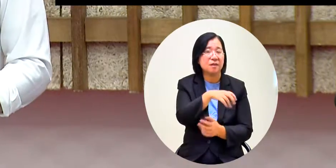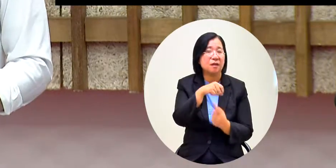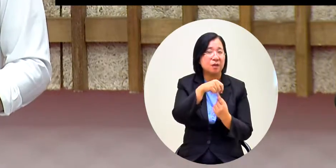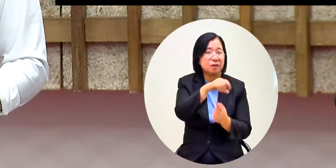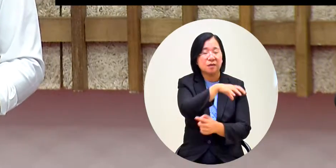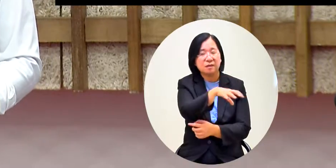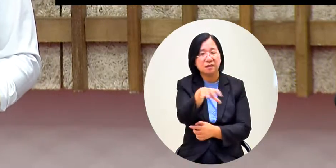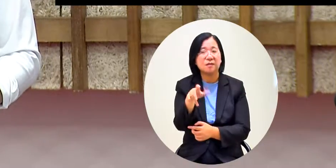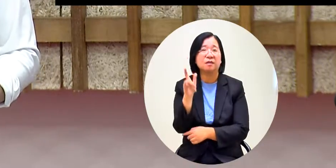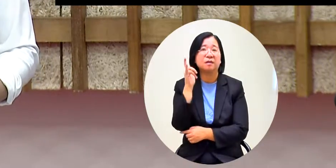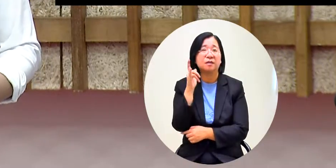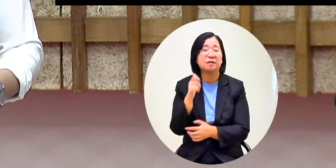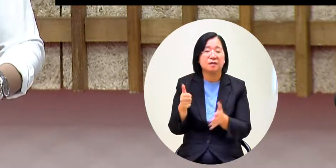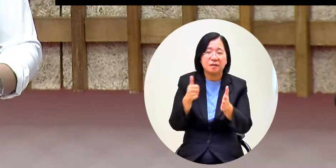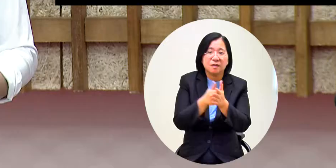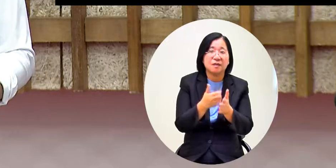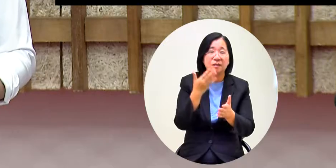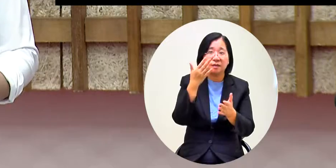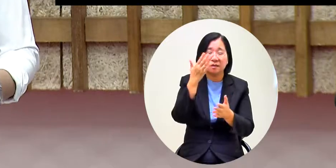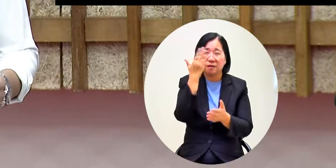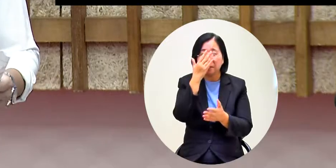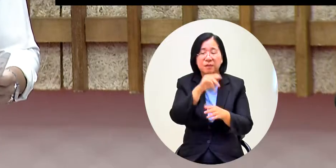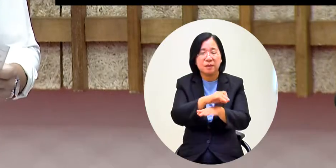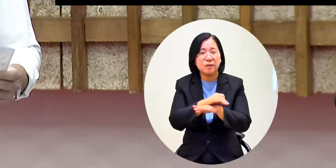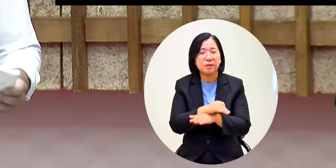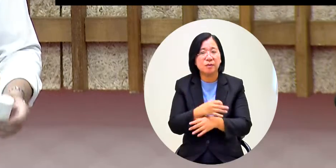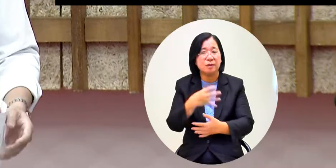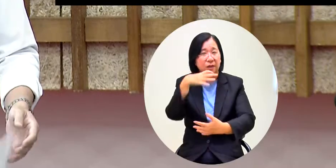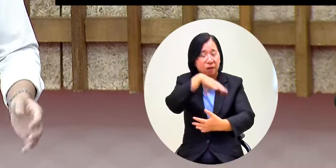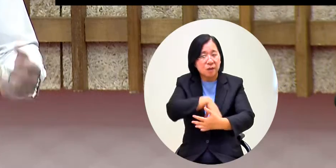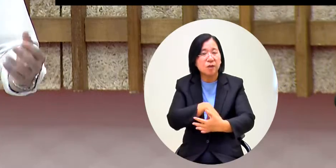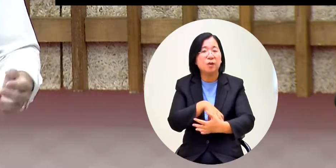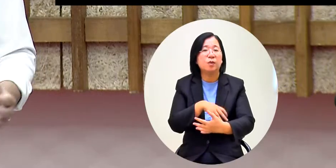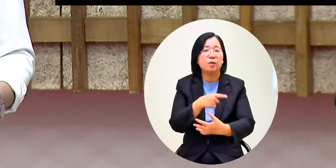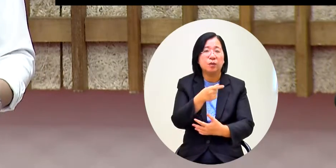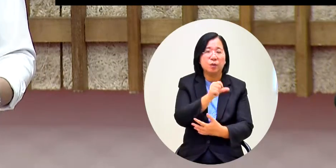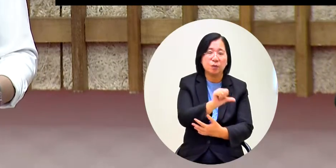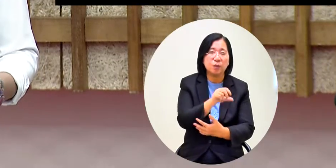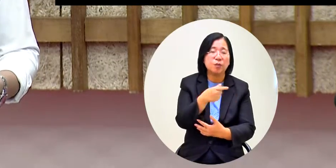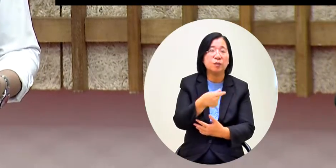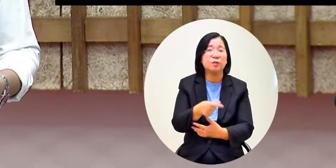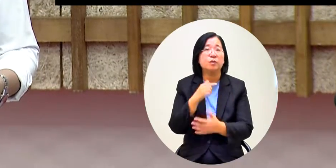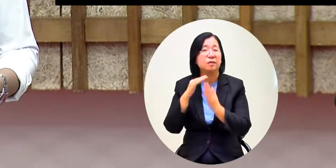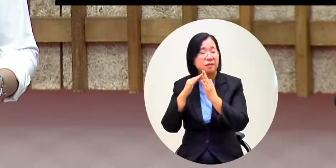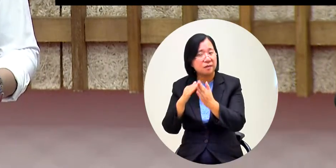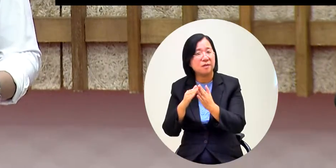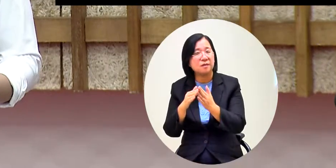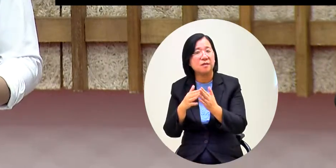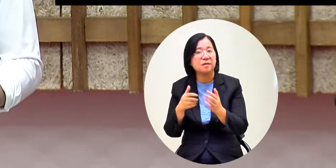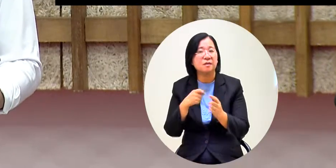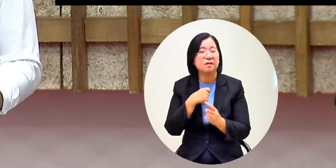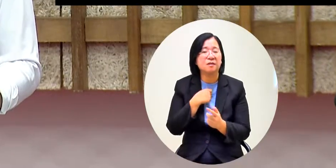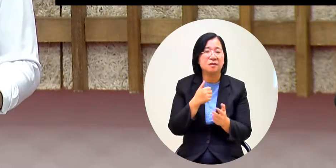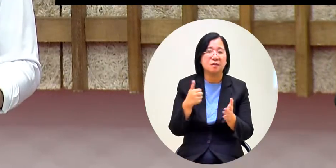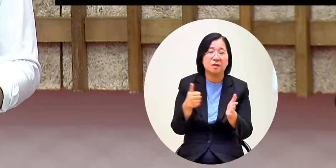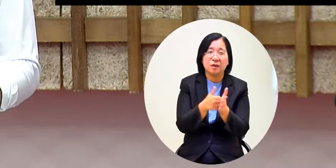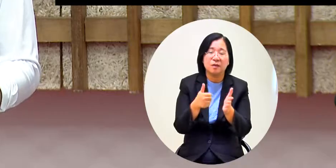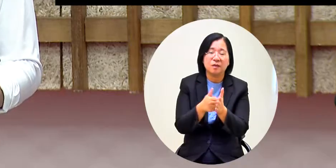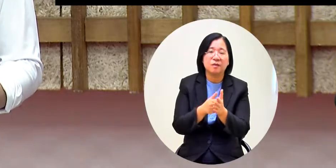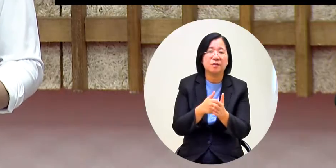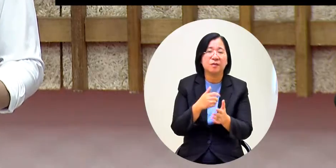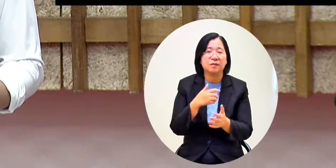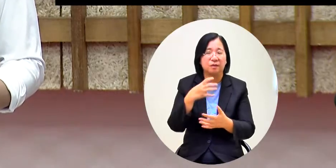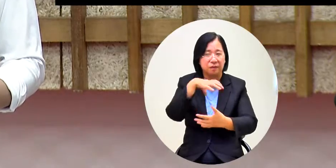学都应该要融入到未来 5G 城市这些交通运输的元素里面。我们继续看下